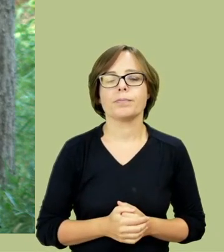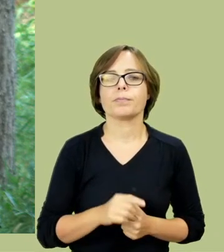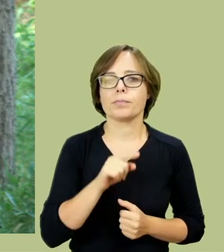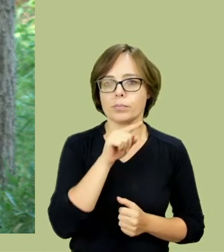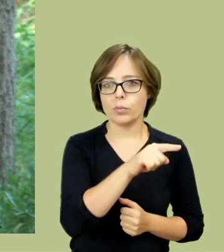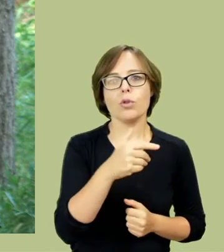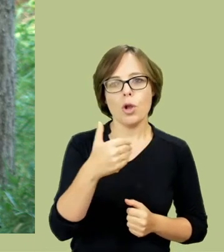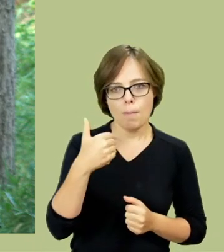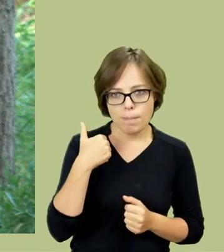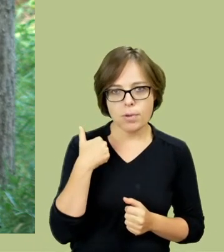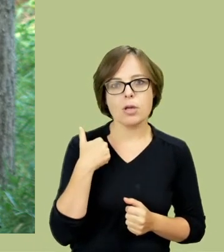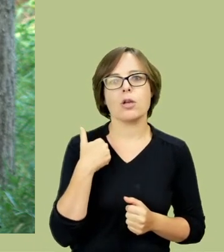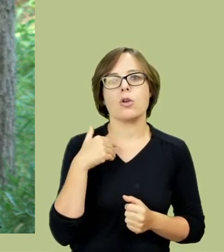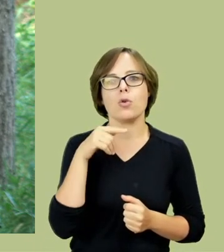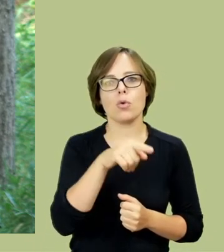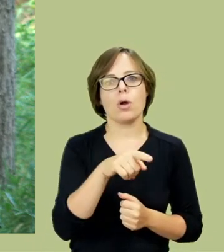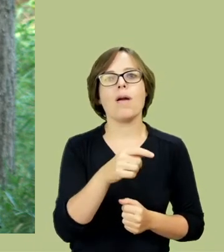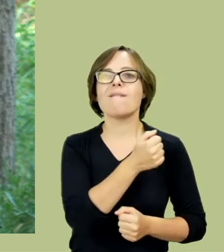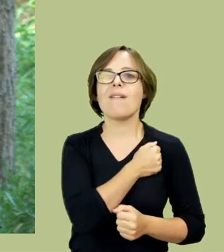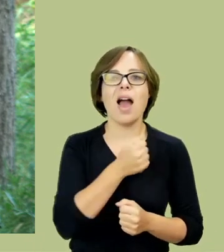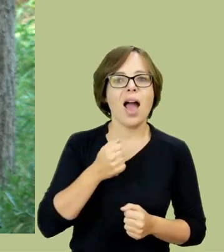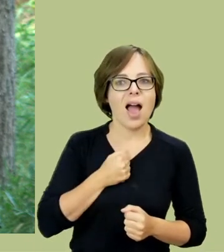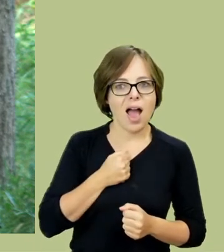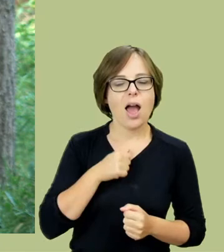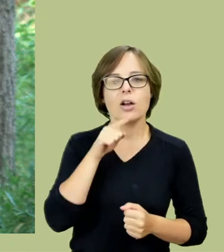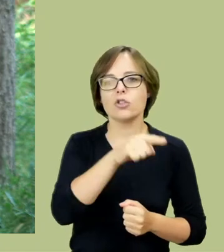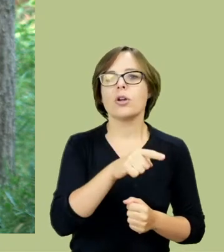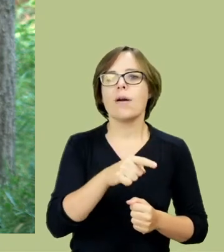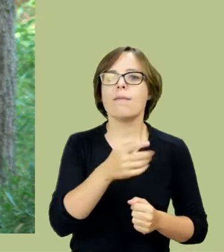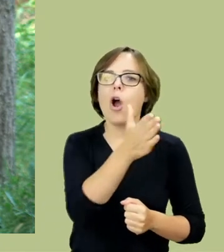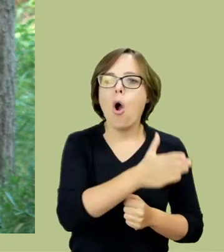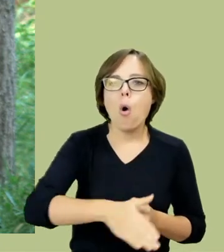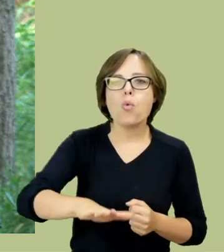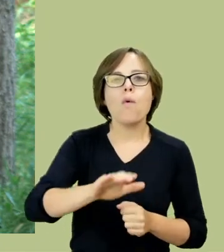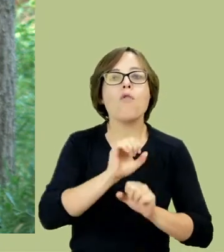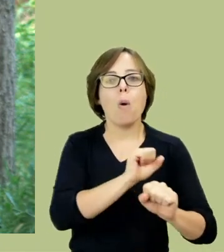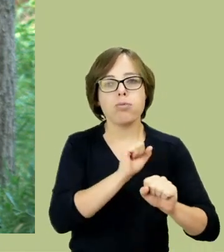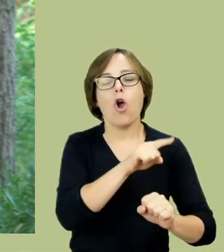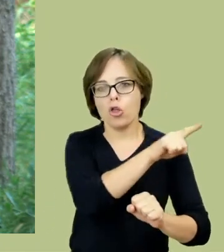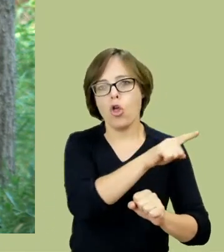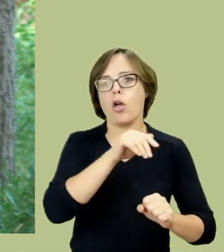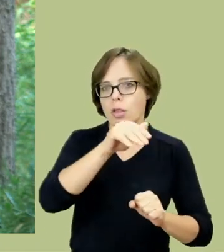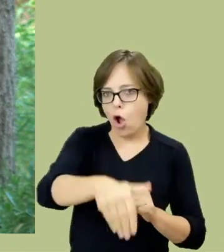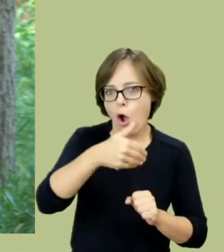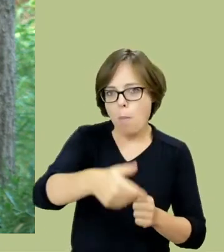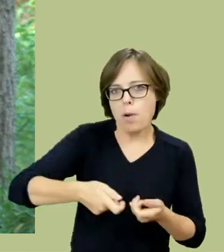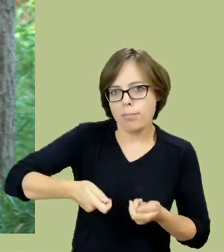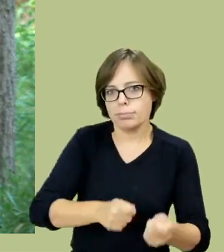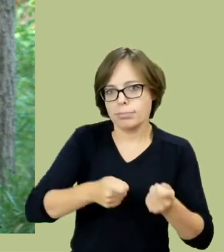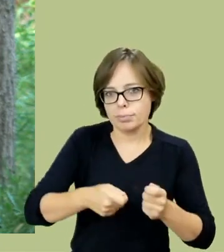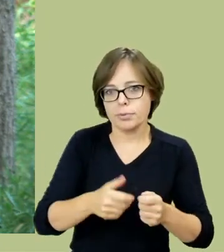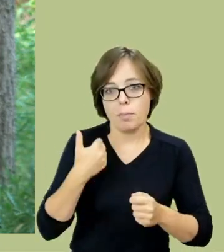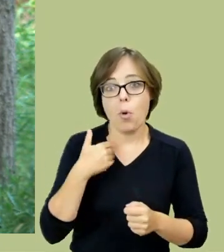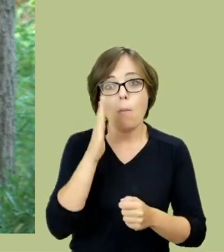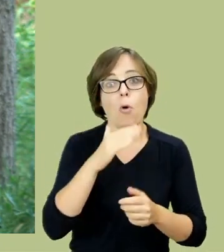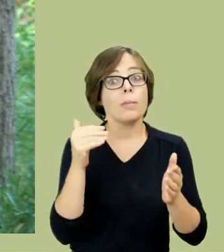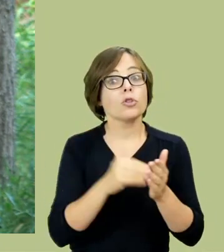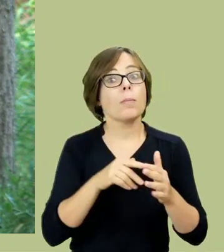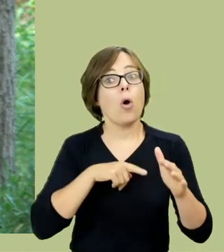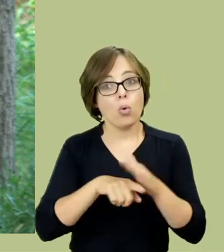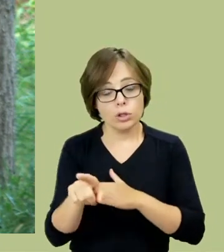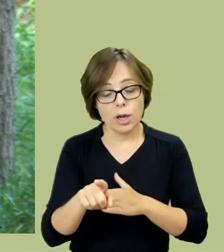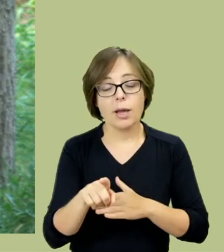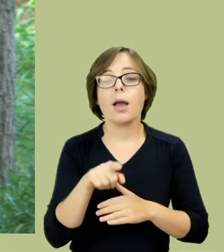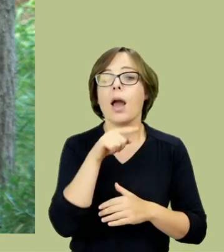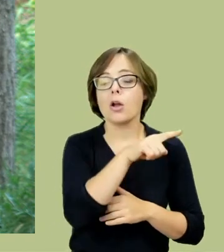w kopaniu rowów obronnych Warszawy, a potem kiedy przyszło uciekać i kiedy wyjechała do Wilna, początkowo chciała na Podlasie do